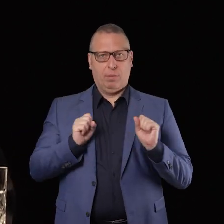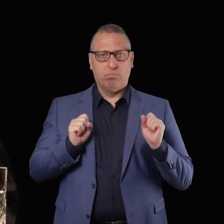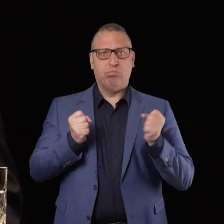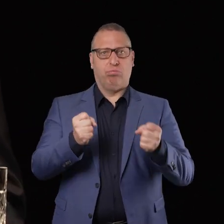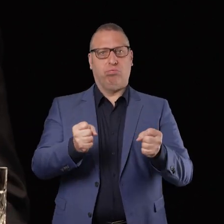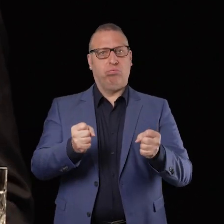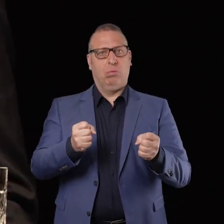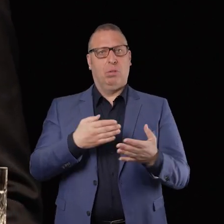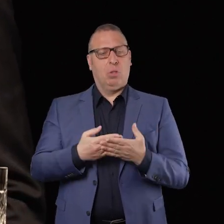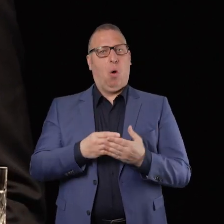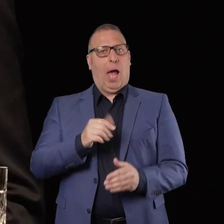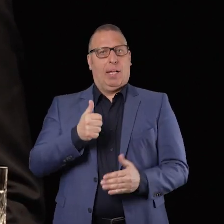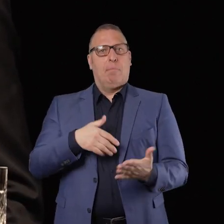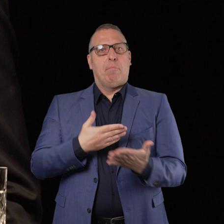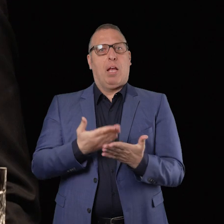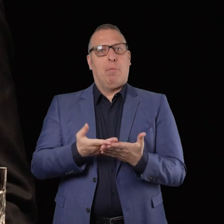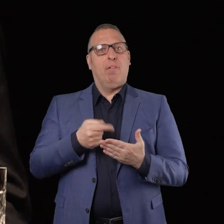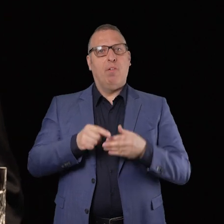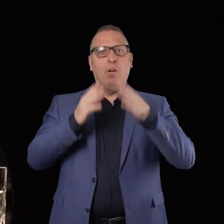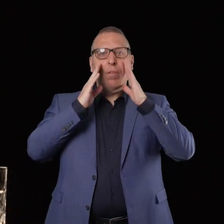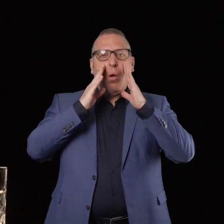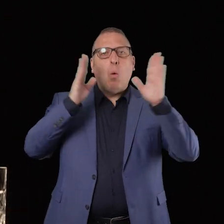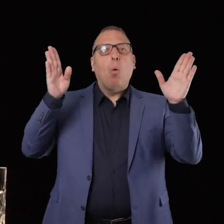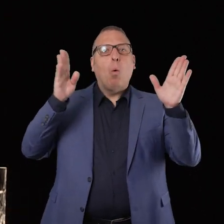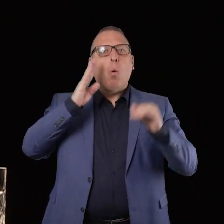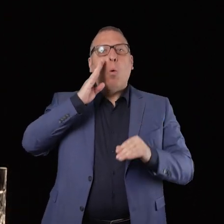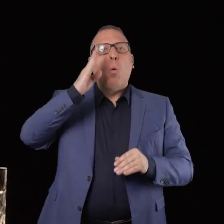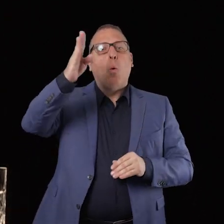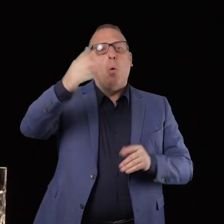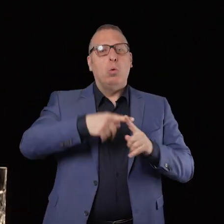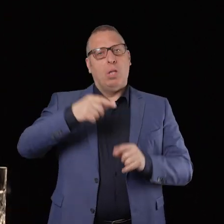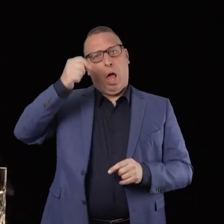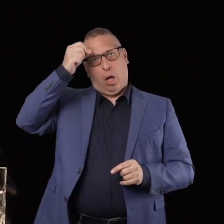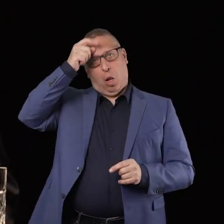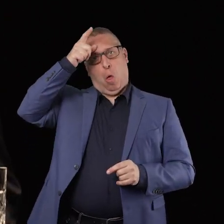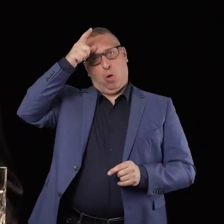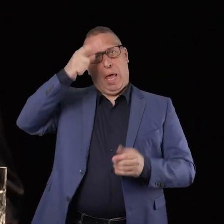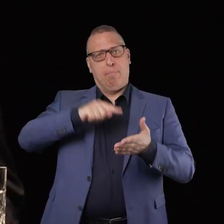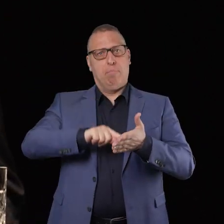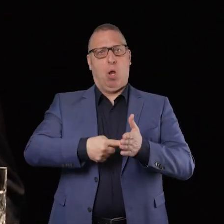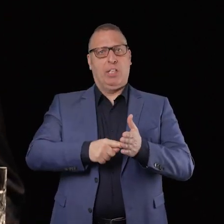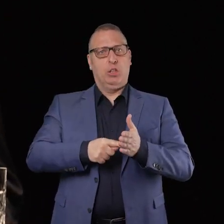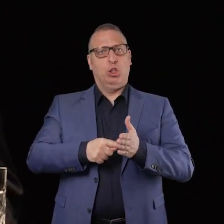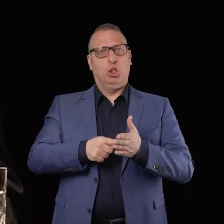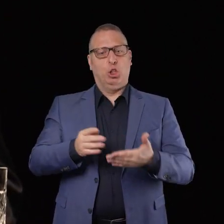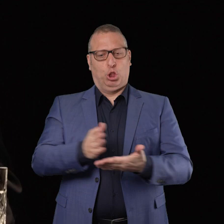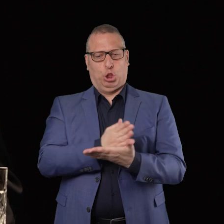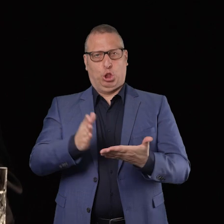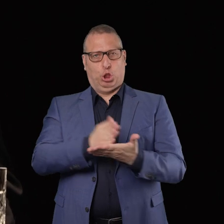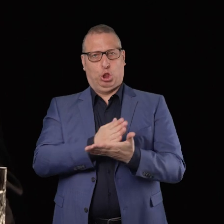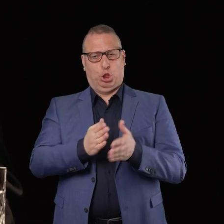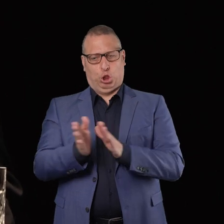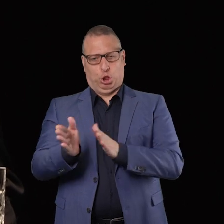haben, das ist ein Beispiel für Weitblick und eine kluge politische